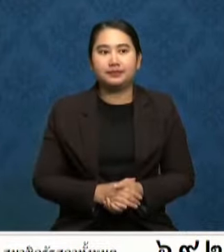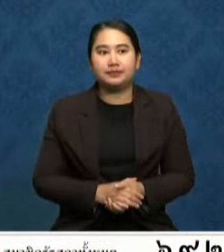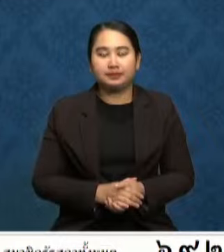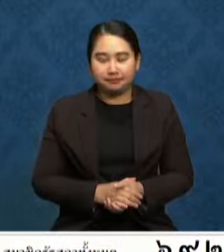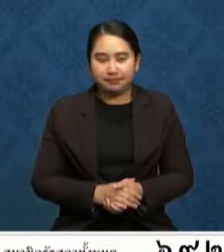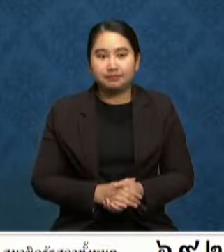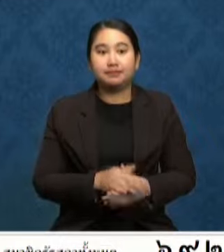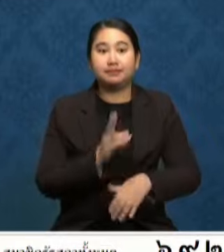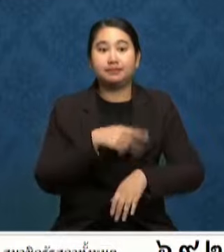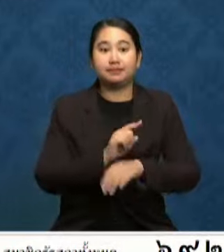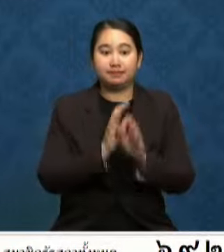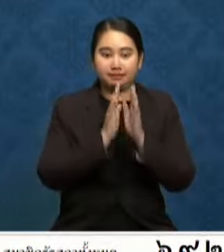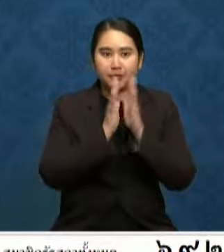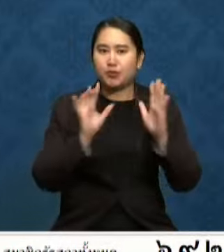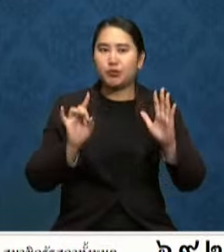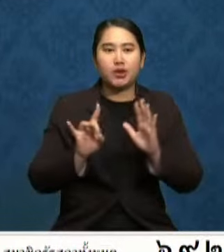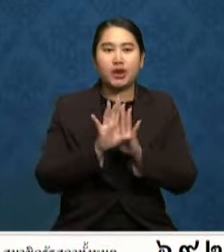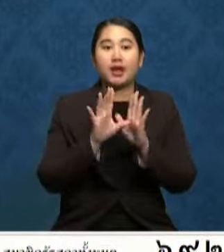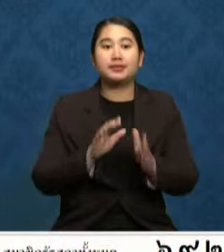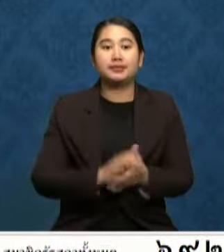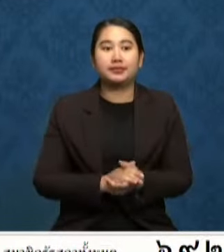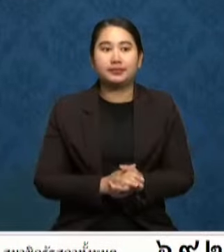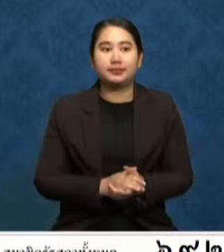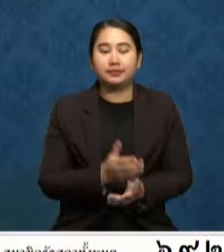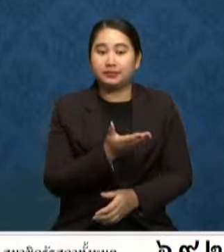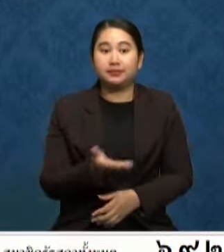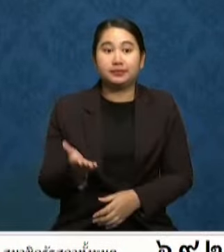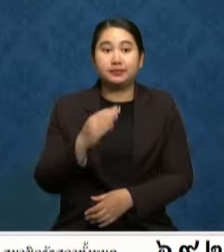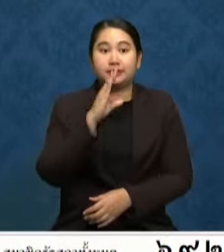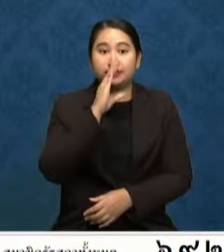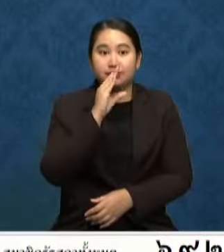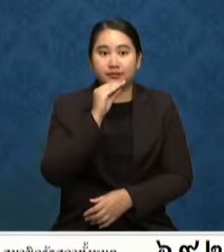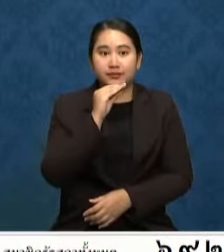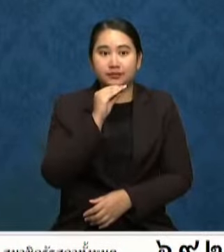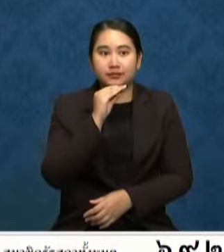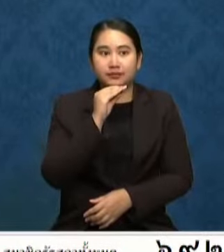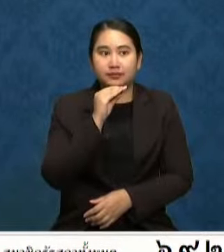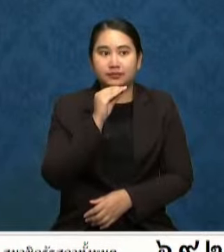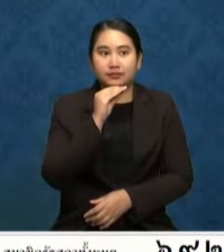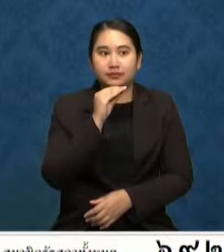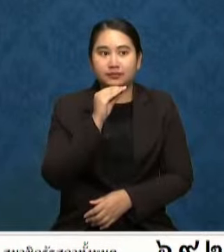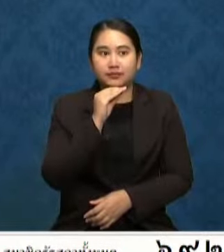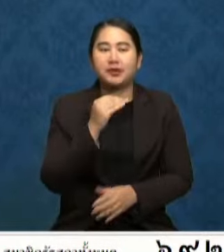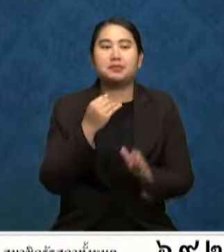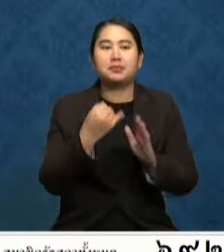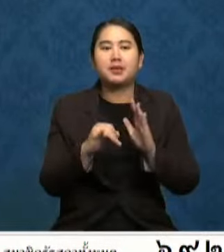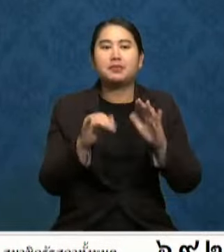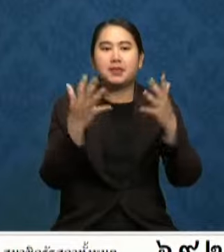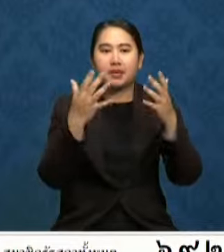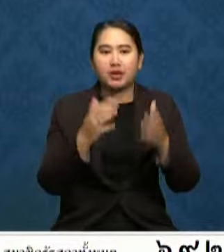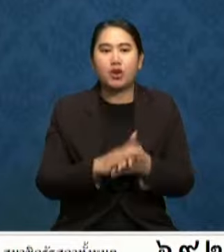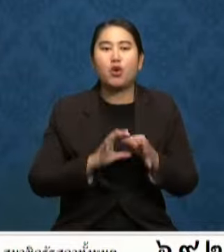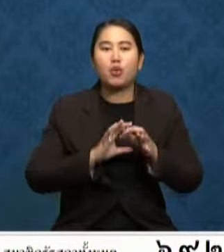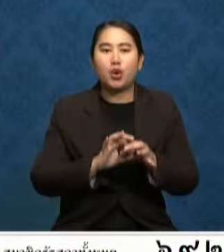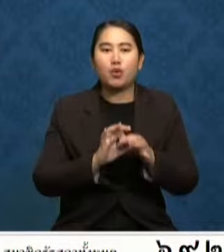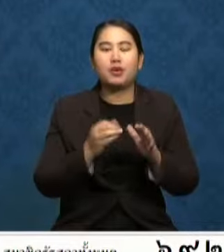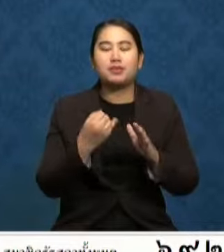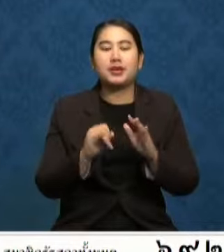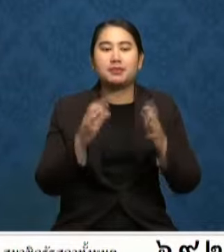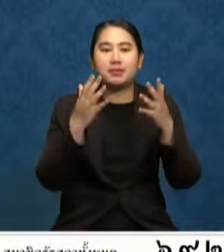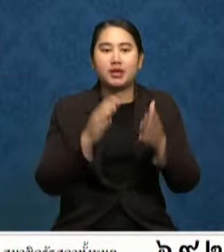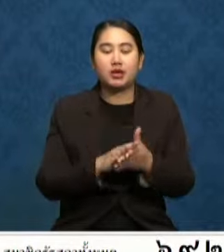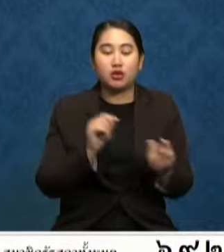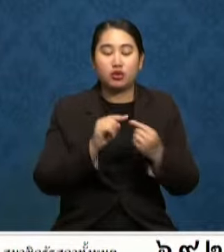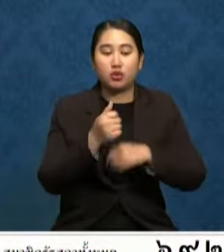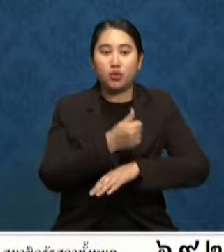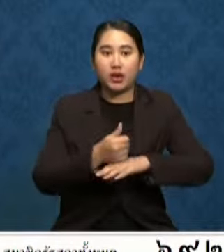ประทานทขอรบครับสิ่สุดท้ายที่เพื่อนสำหชิบคุดก็ไม่ผิดหอกที่จะกงวลว่าต